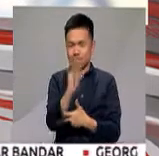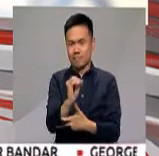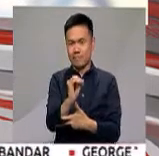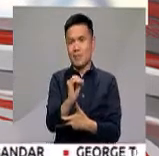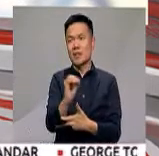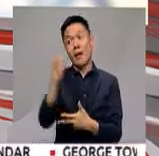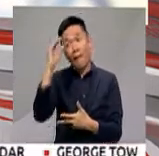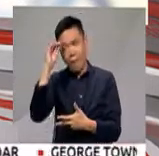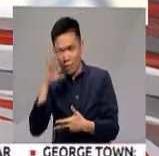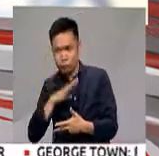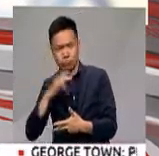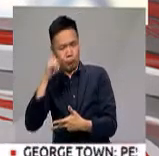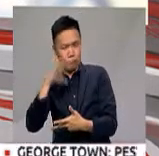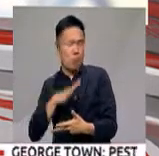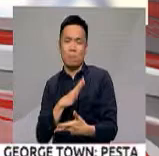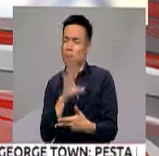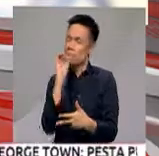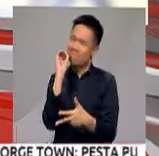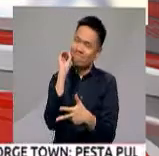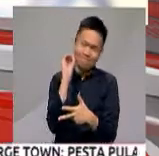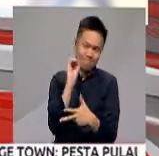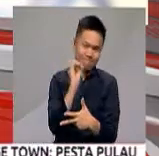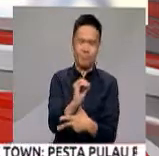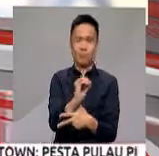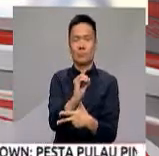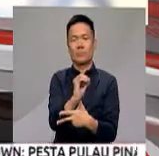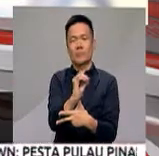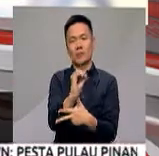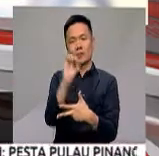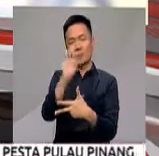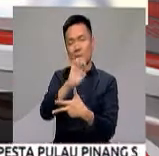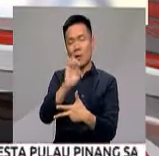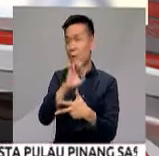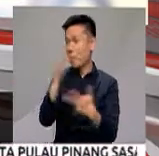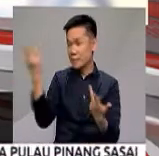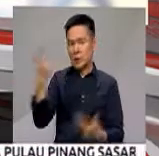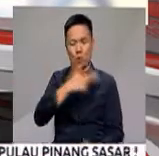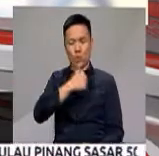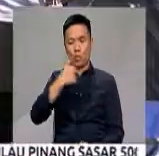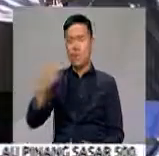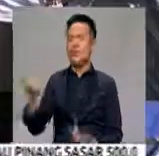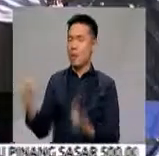juga hampa apabila tewas di peringkat akhir kepada pasukan Indonesia.